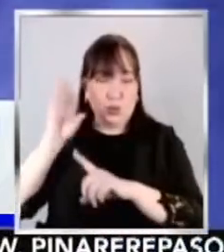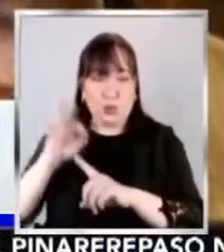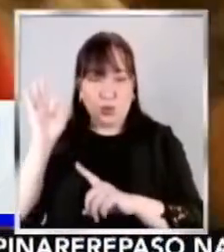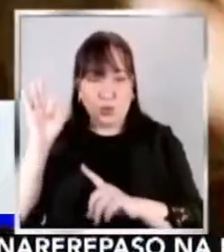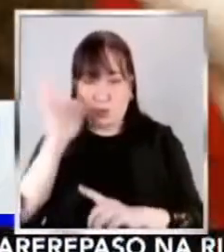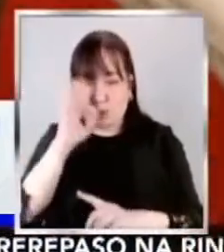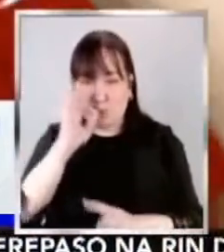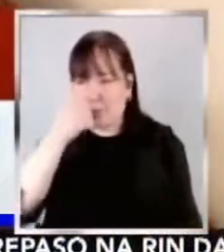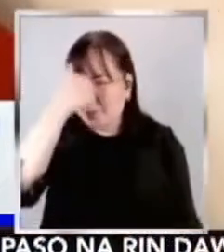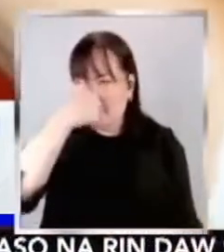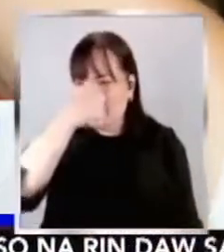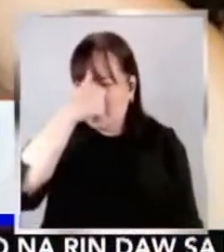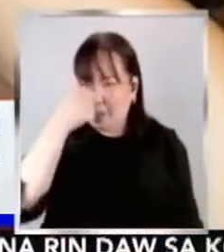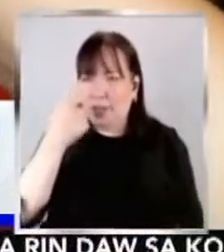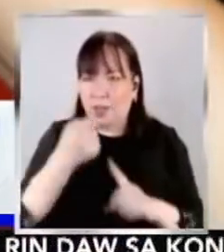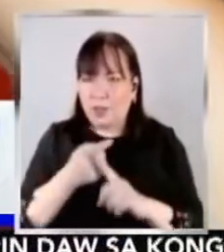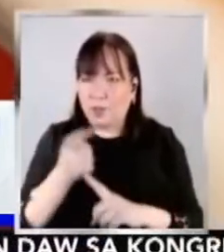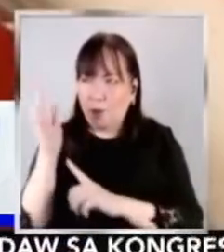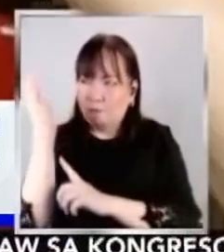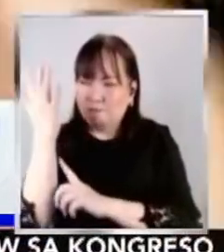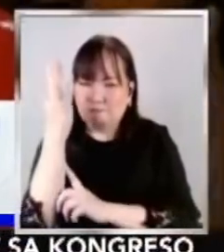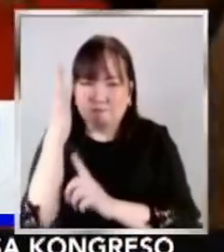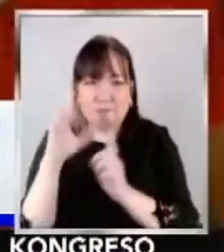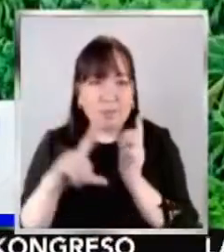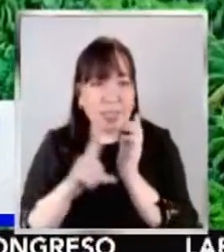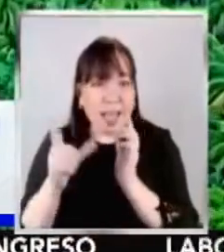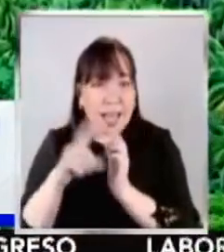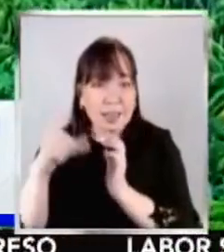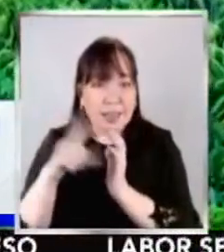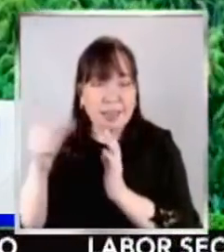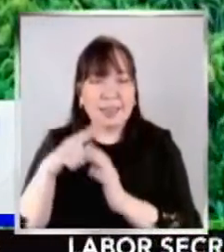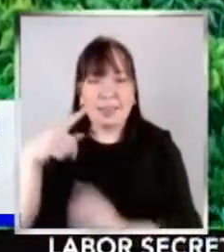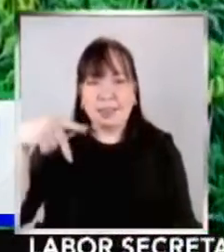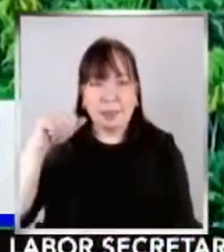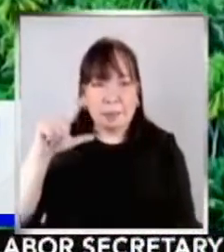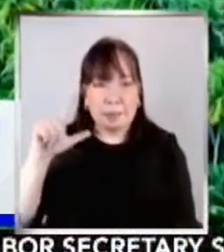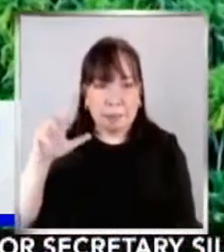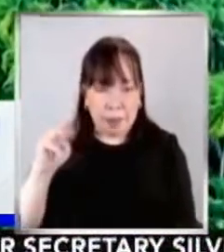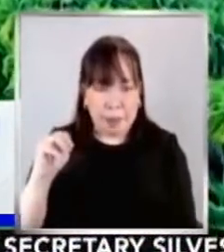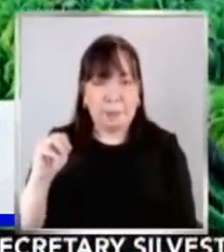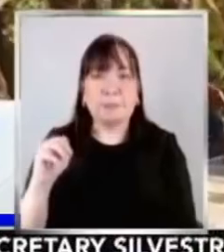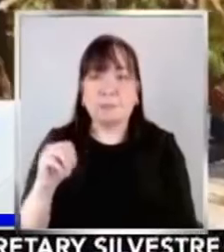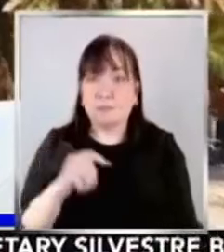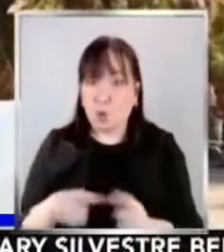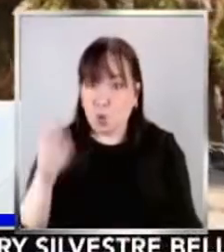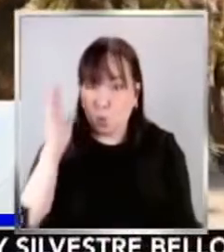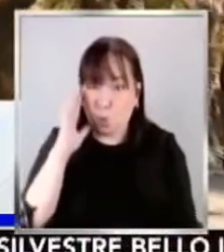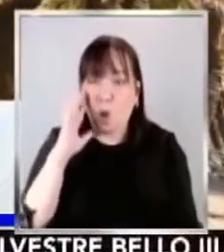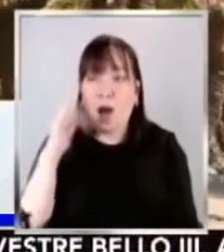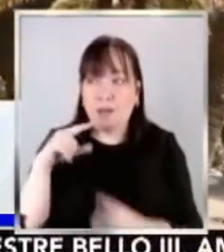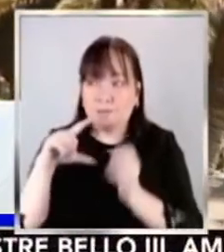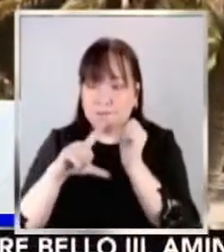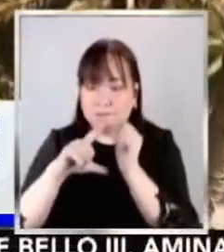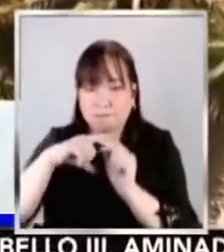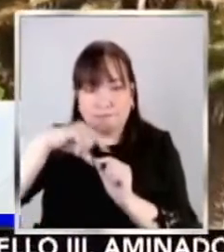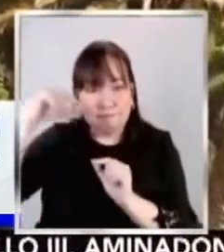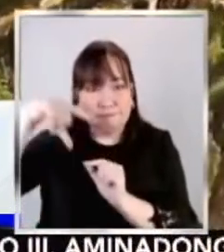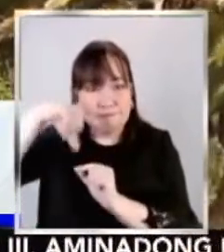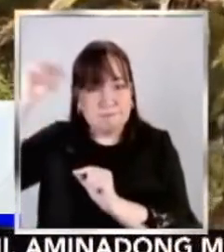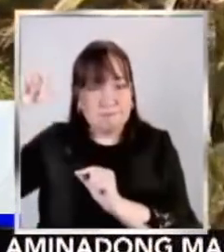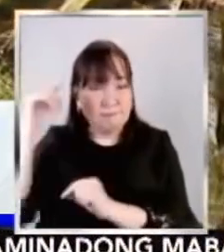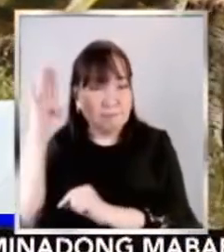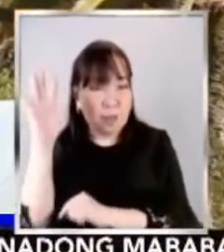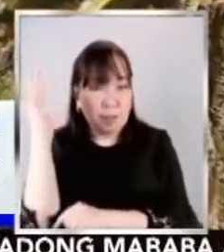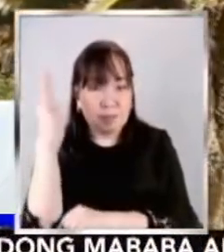abo mula sa sinunog na palaspas, nagawa naman sa dahon na palma. Pero alam nyo ba na maliban sa palaspas, meron pang ibang ginagawa sa mga bunga ng palm